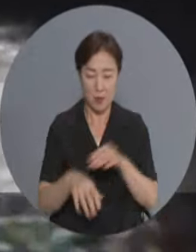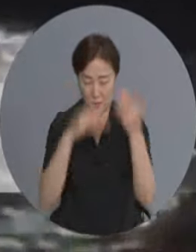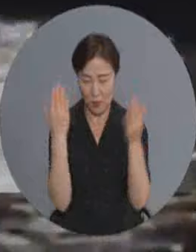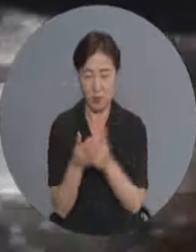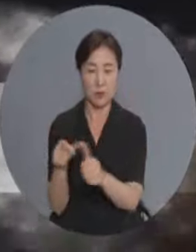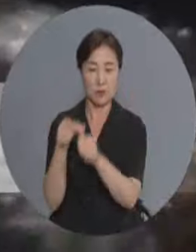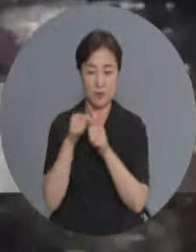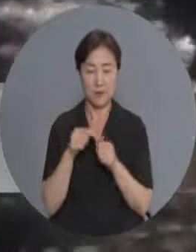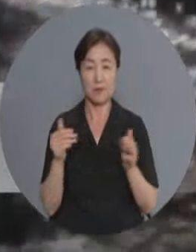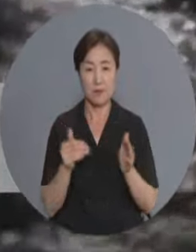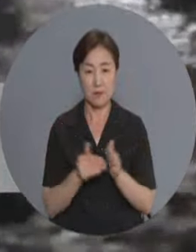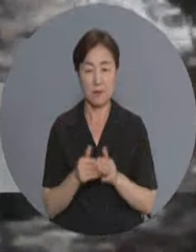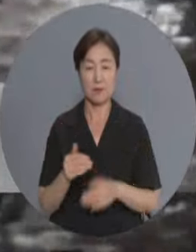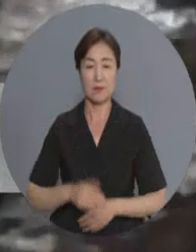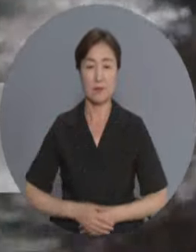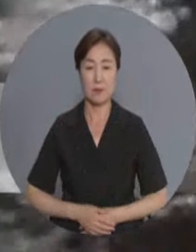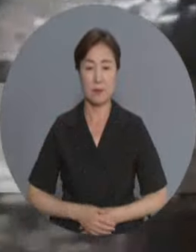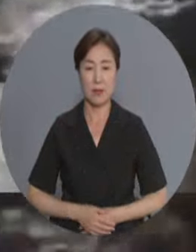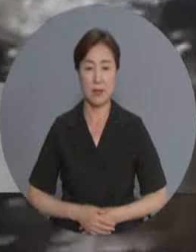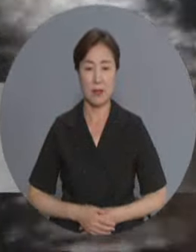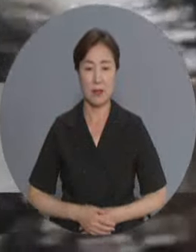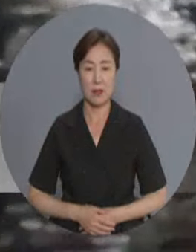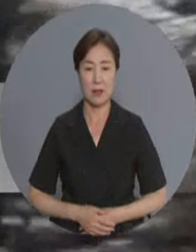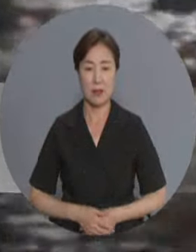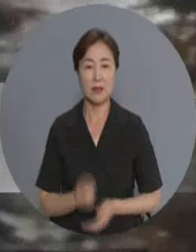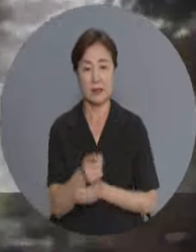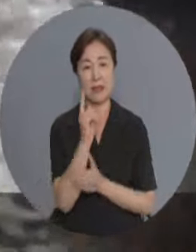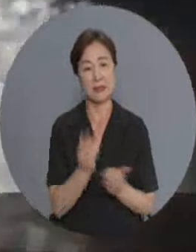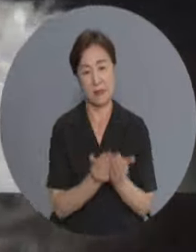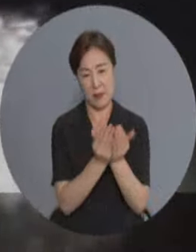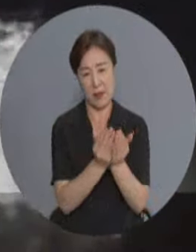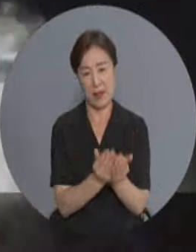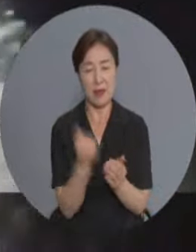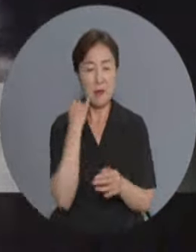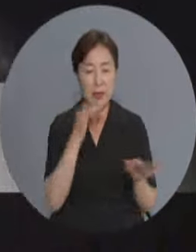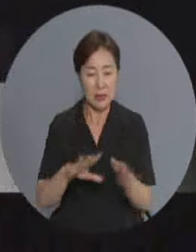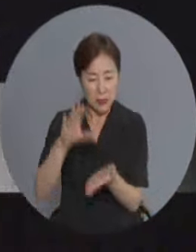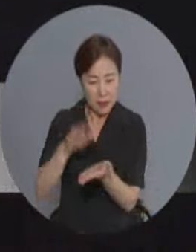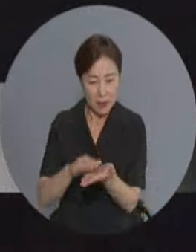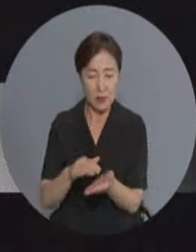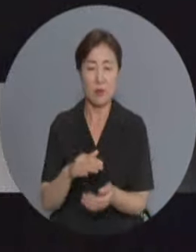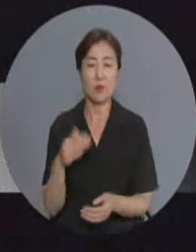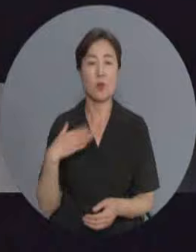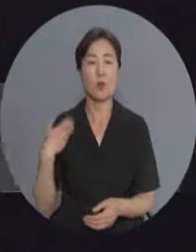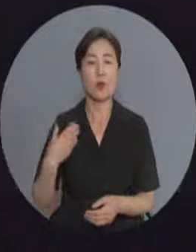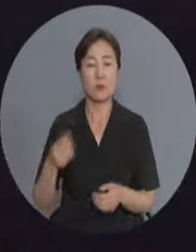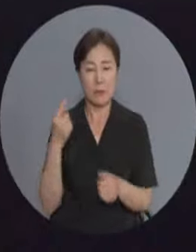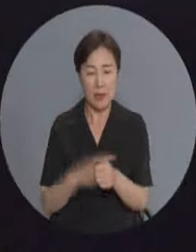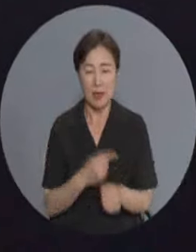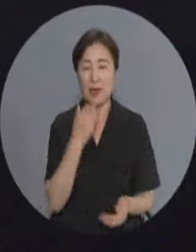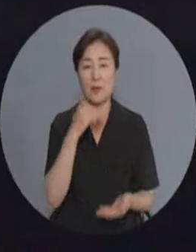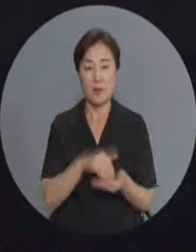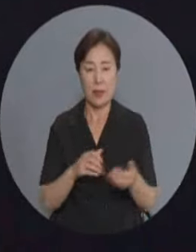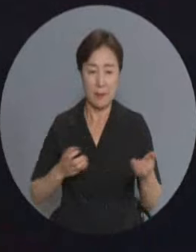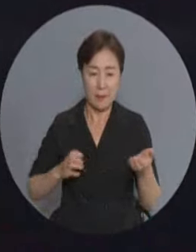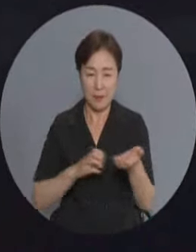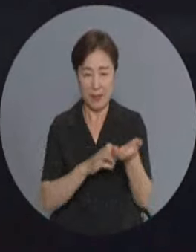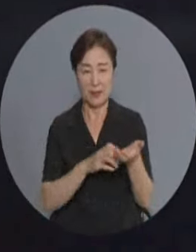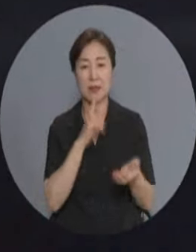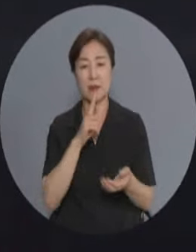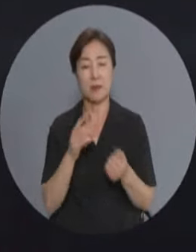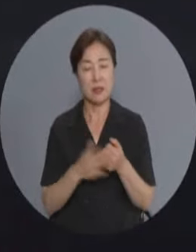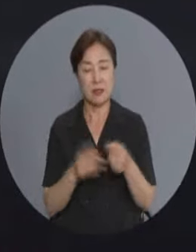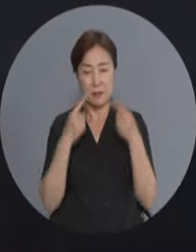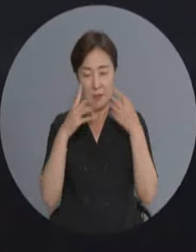모두 구조됐습니다. 해경은 낚시어선이 얕은 수심에 있던 암초를 발견하지 못해 부딪힌 것으로 보고 정확한